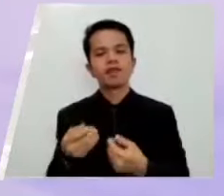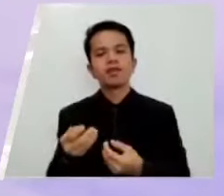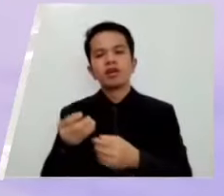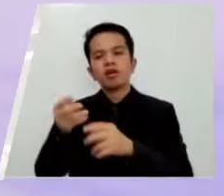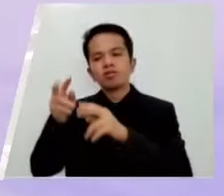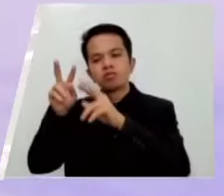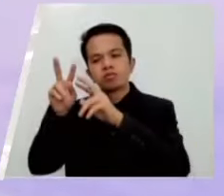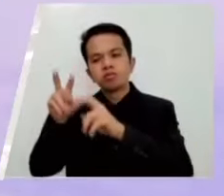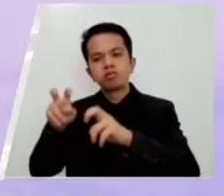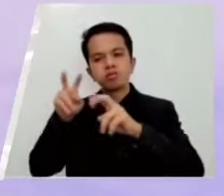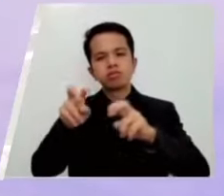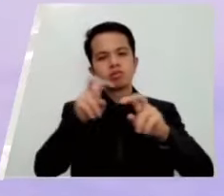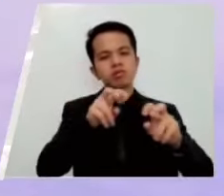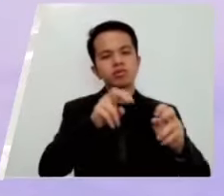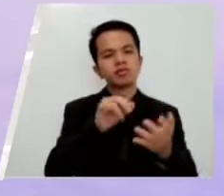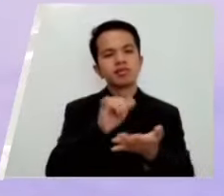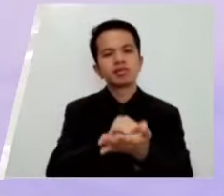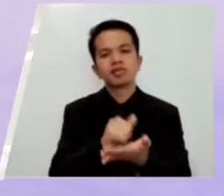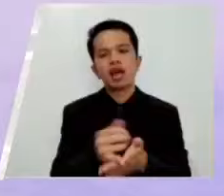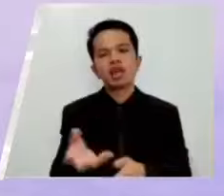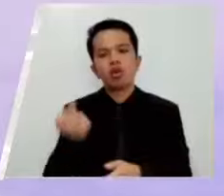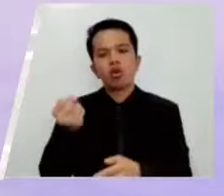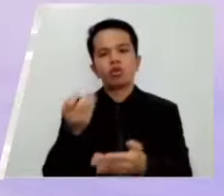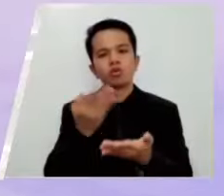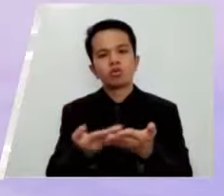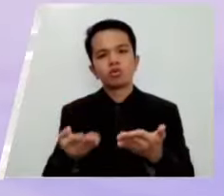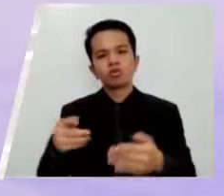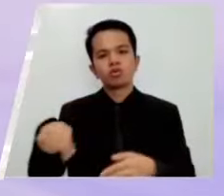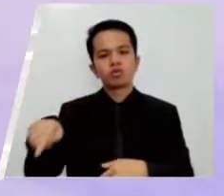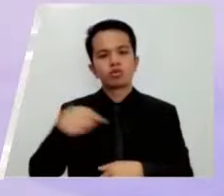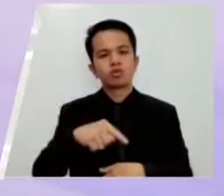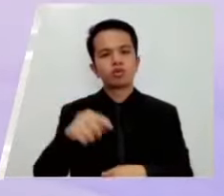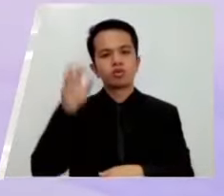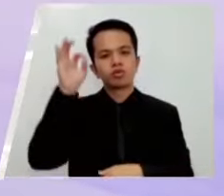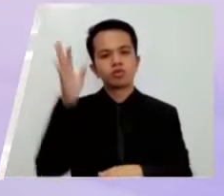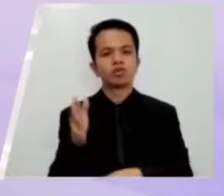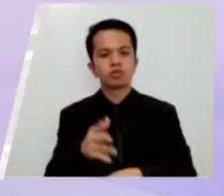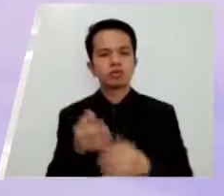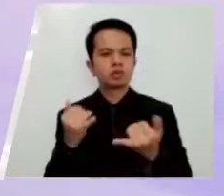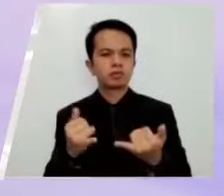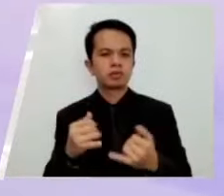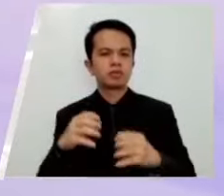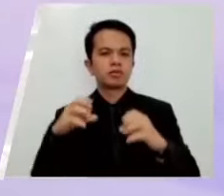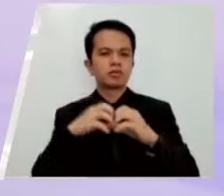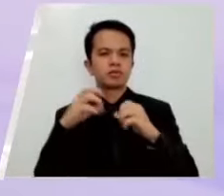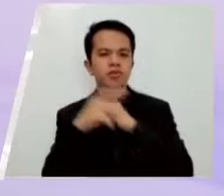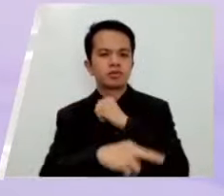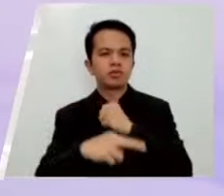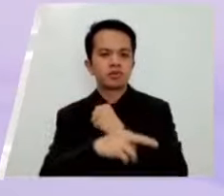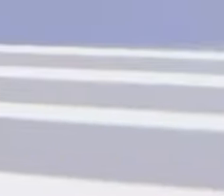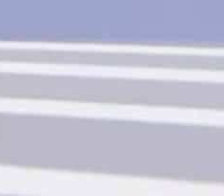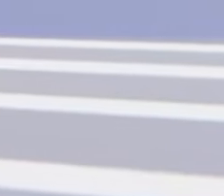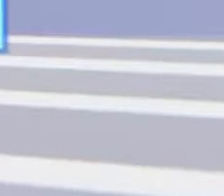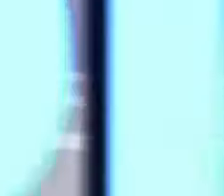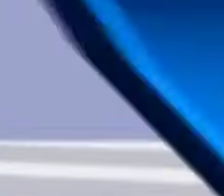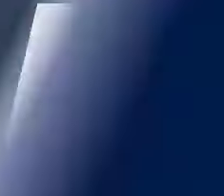kilalang pagmamayari ng pastor. Saksi, si Jandy Esteban ng GMA Regional TV, One